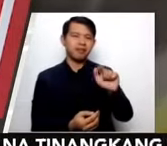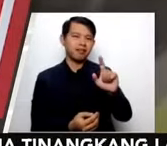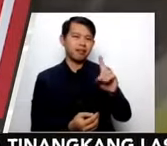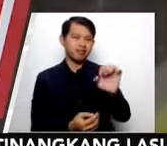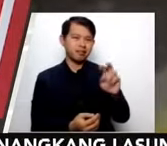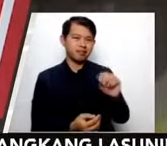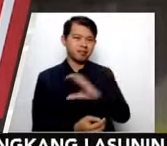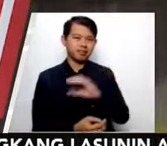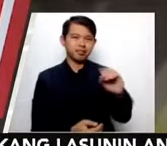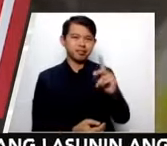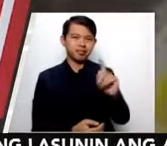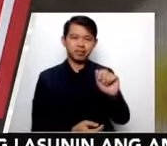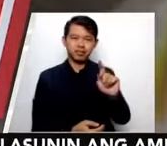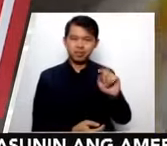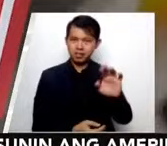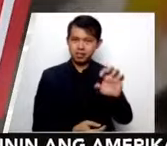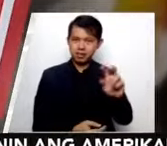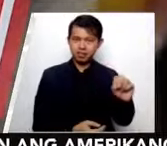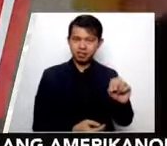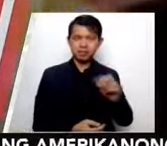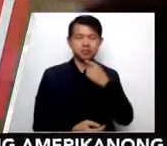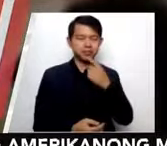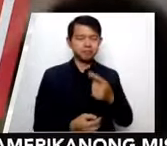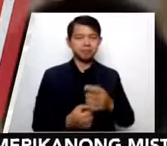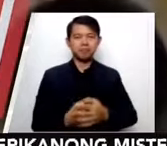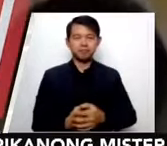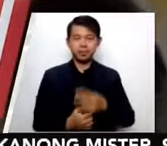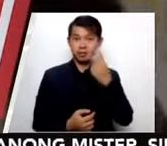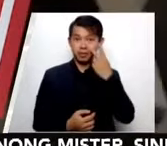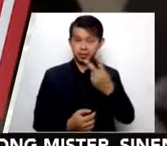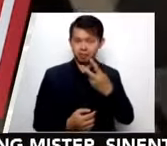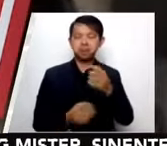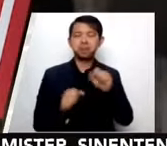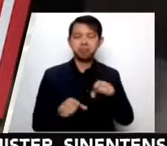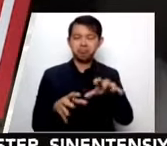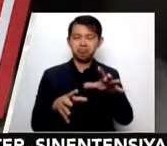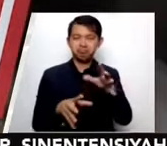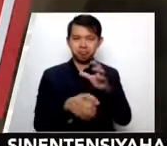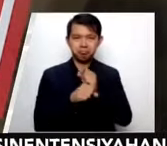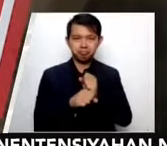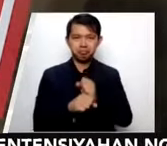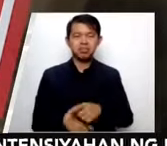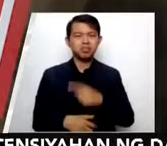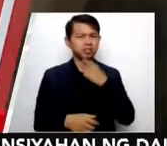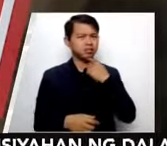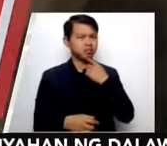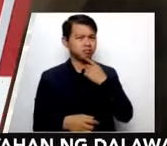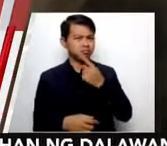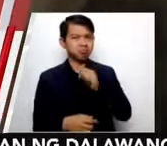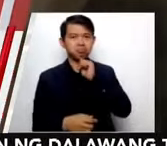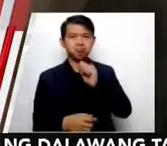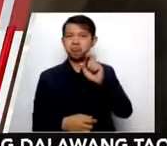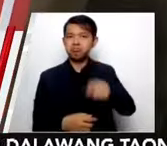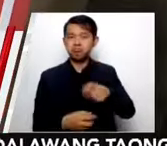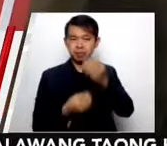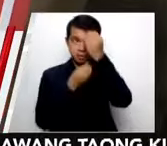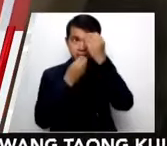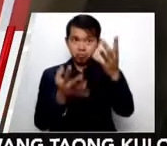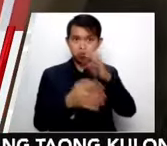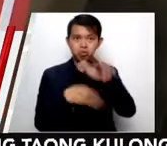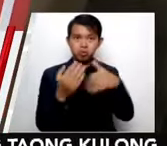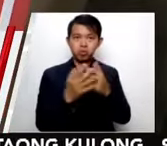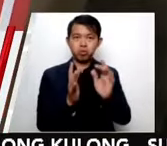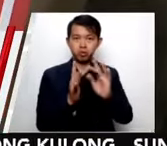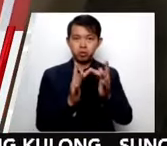lang din talaga Kailangan laging ipamalita sa social media yung mga ganyan e But you know sometimes yung mga personal